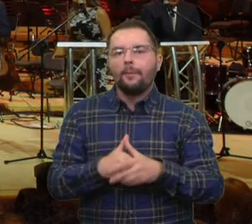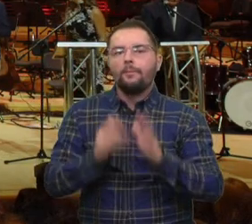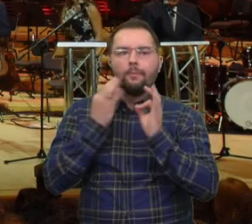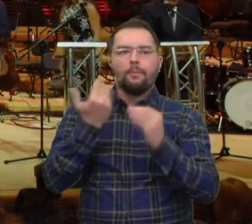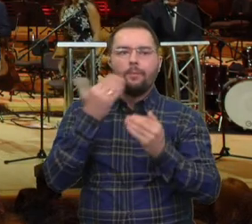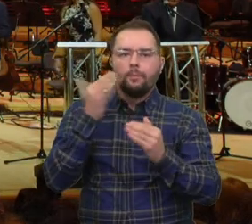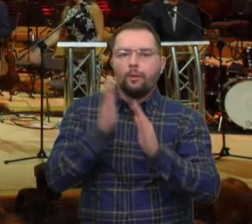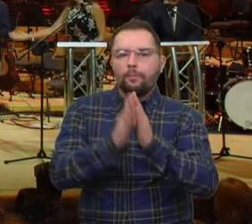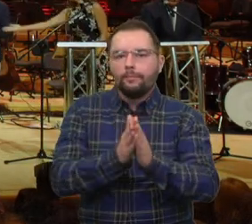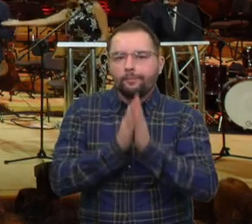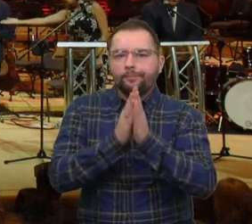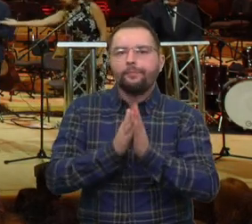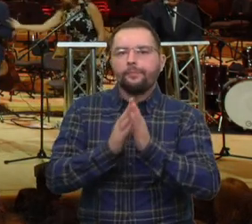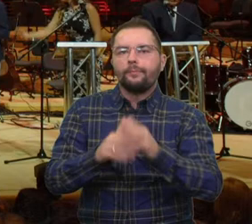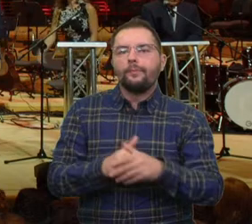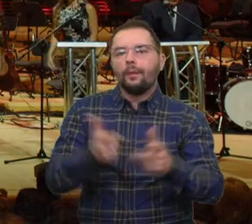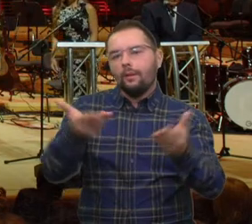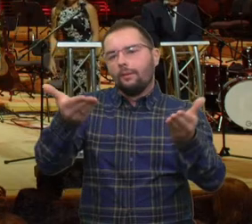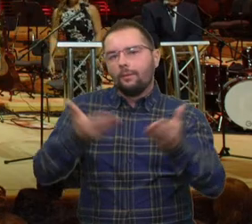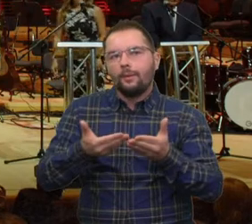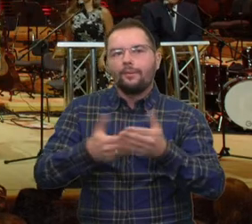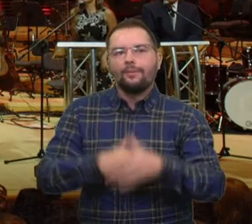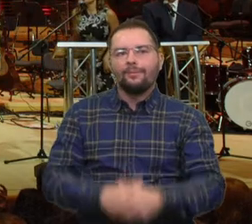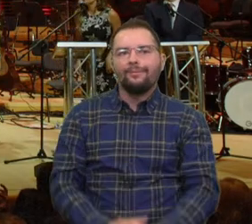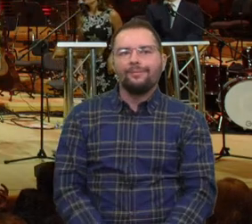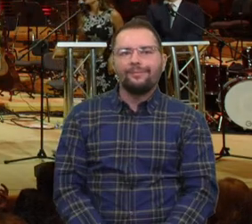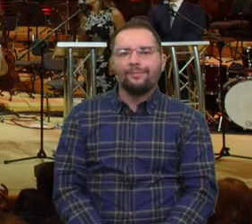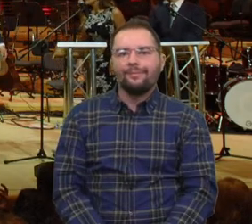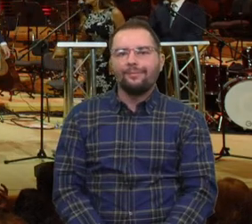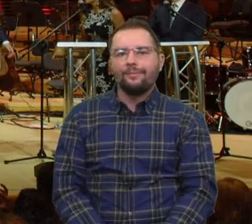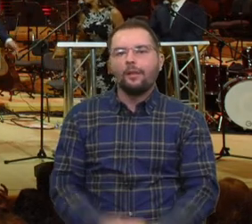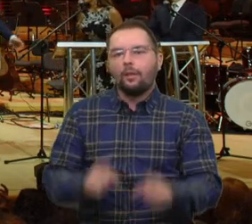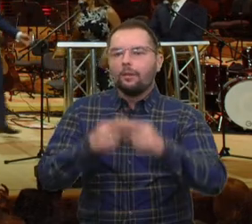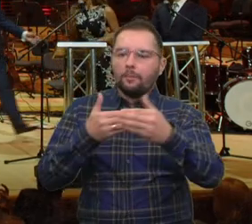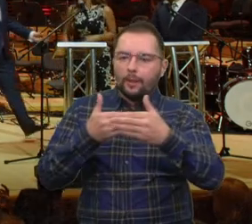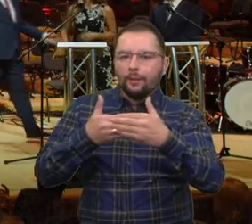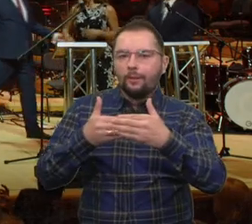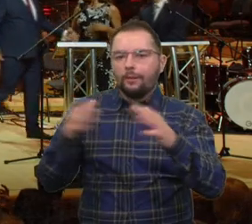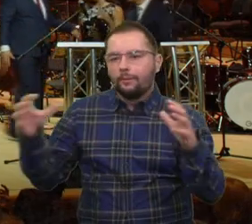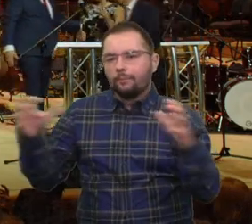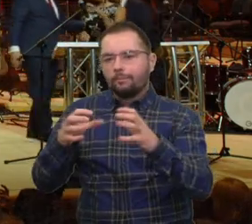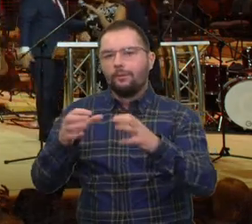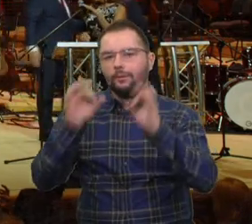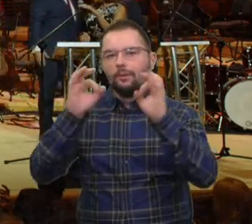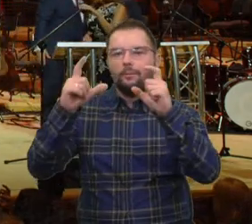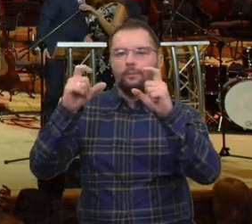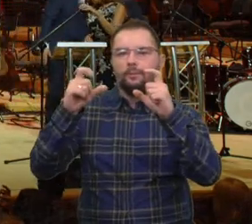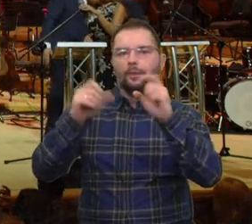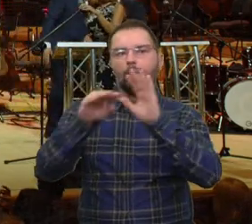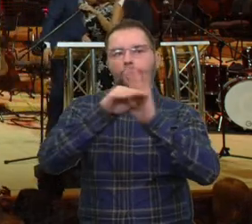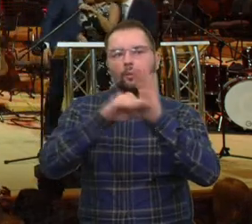prosimy. Zapraszamy. Prosimy troszkę bliżej, oczywiście, jak najbardziej.